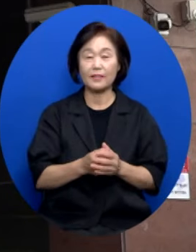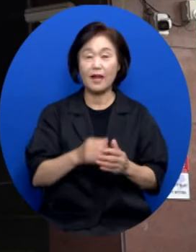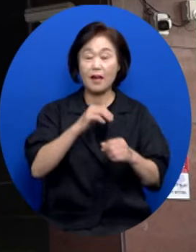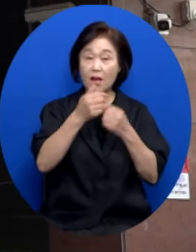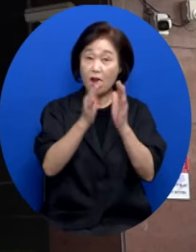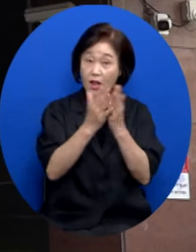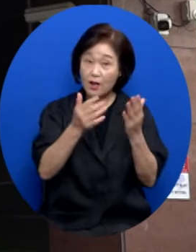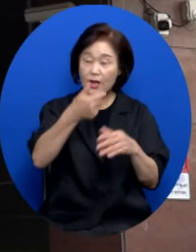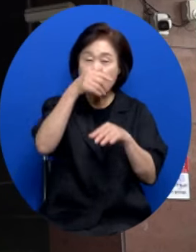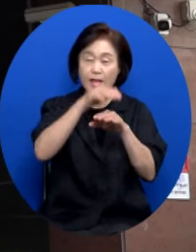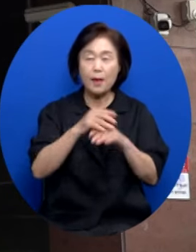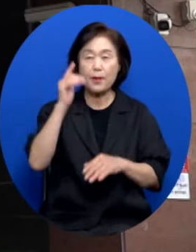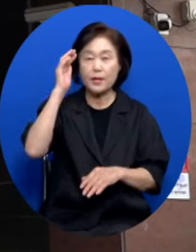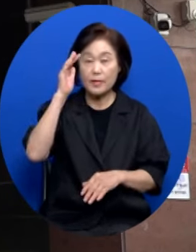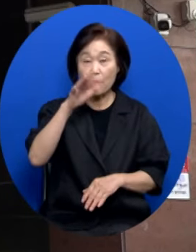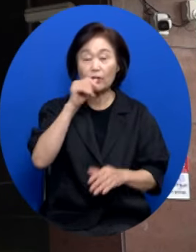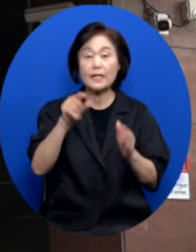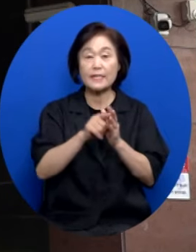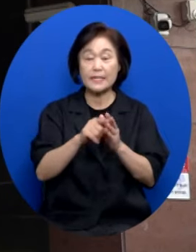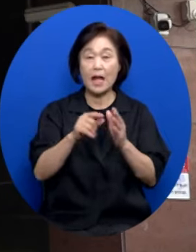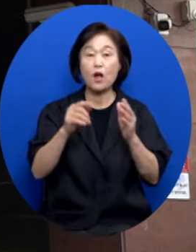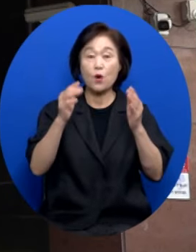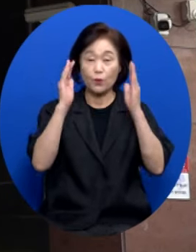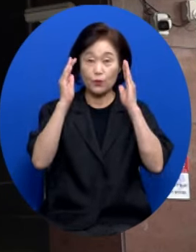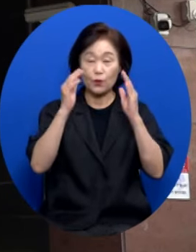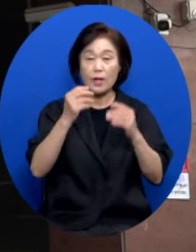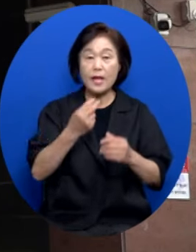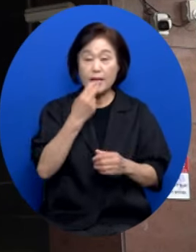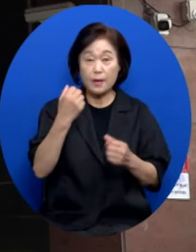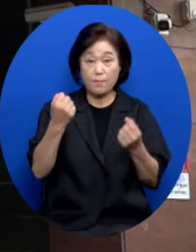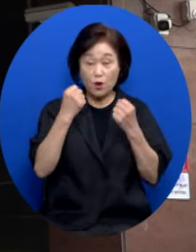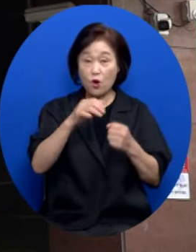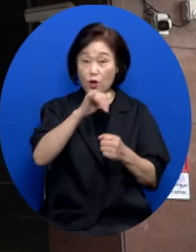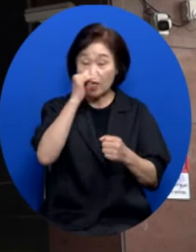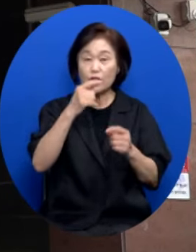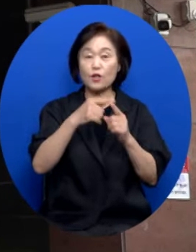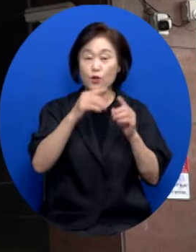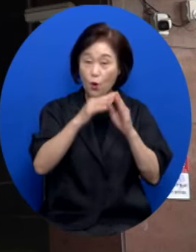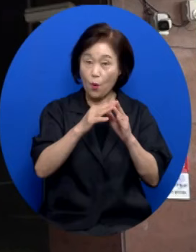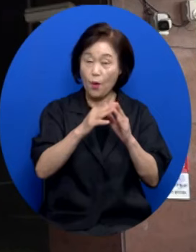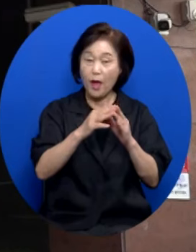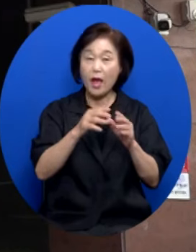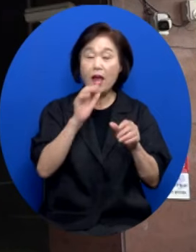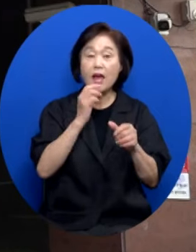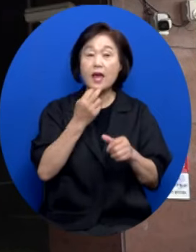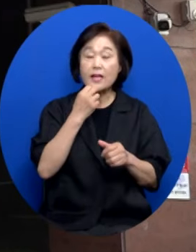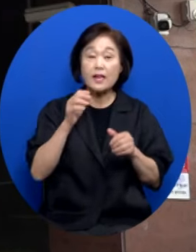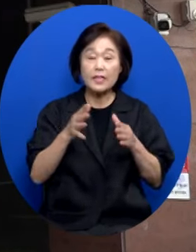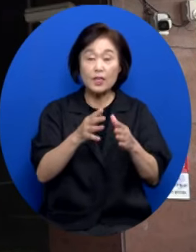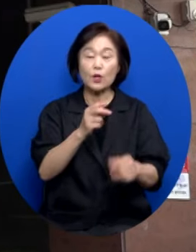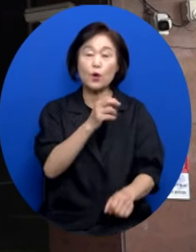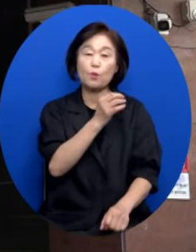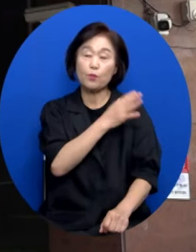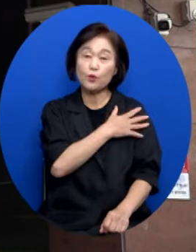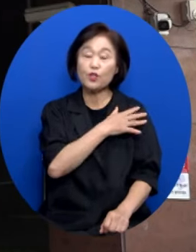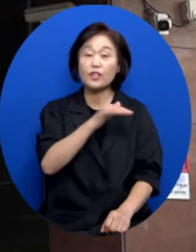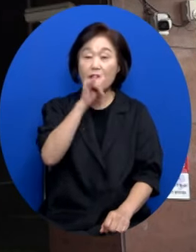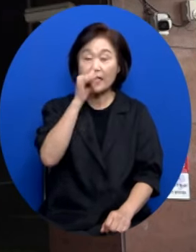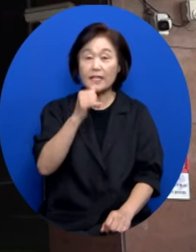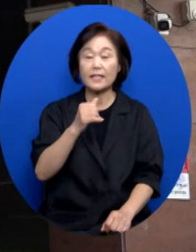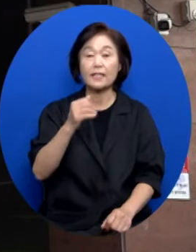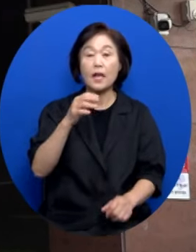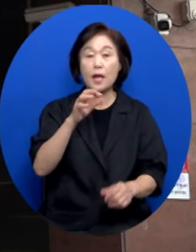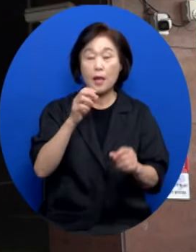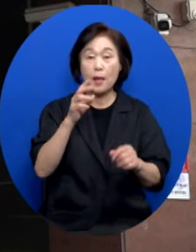성경과 예배를 사모하는 신앙운동으로 생명력을 갖춘 교회가 있습니다. 바로 경기도 부천에 위치한